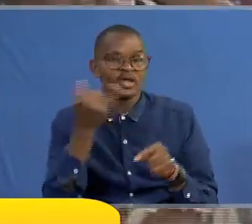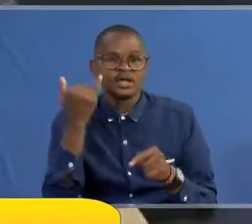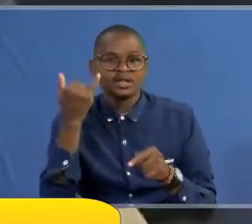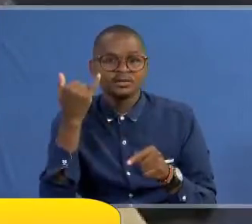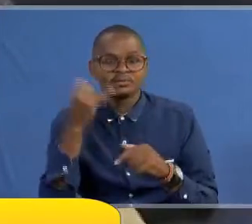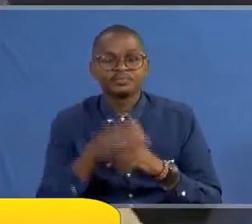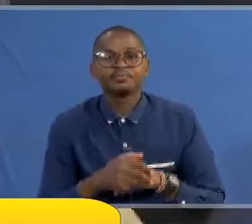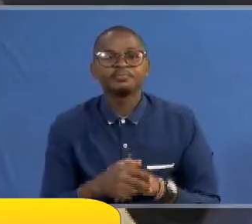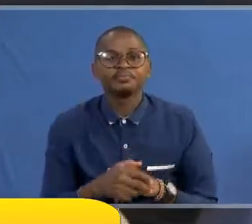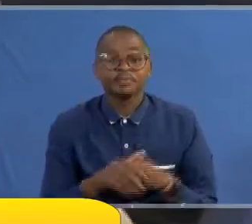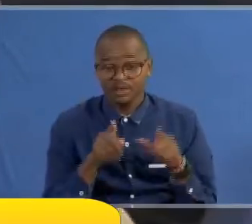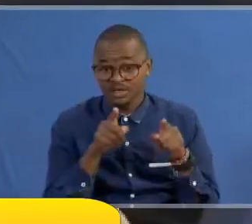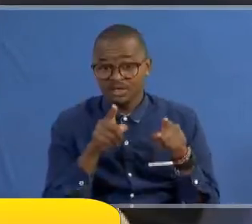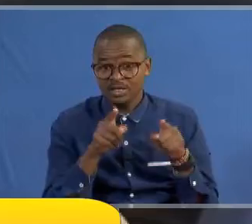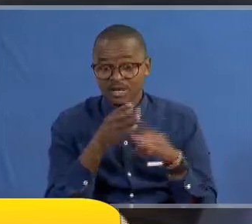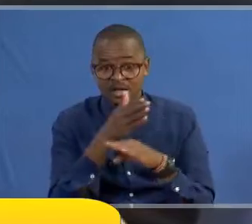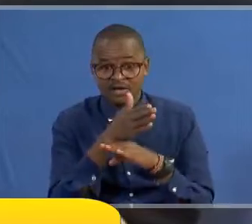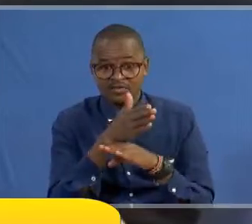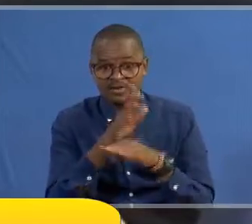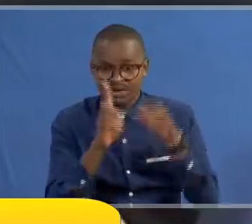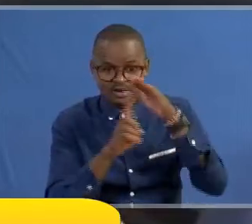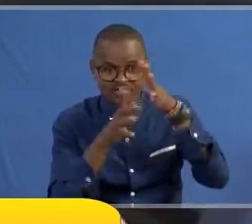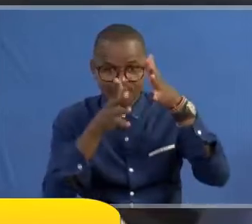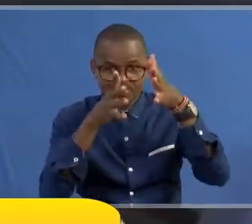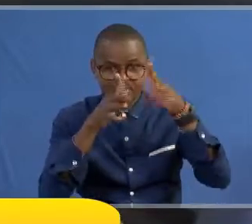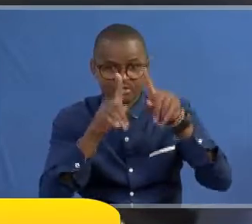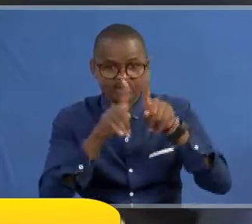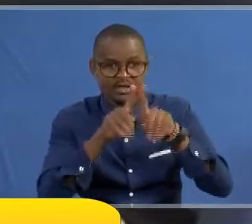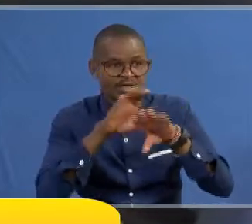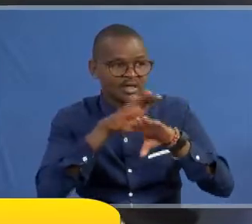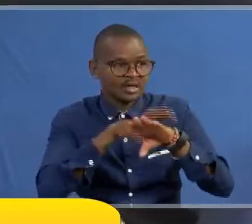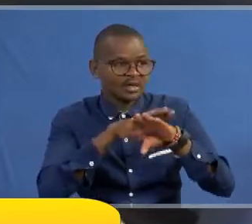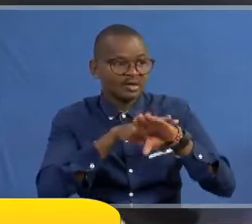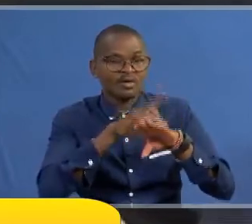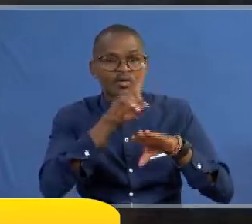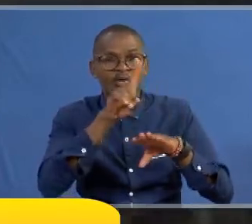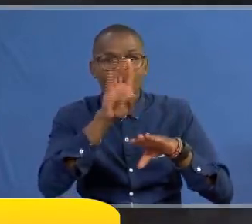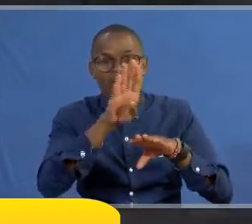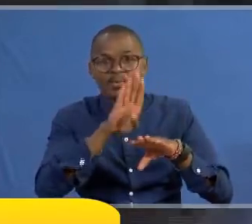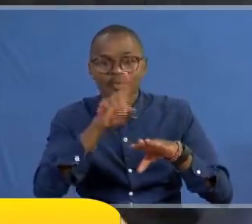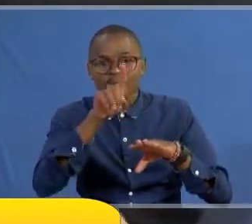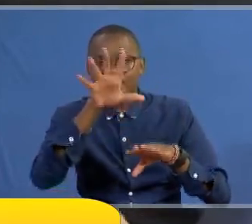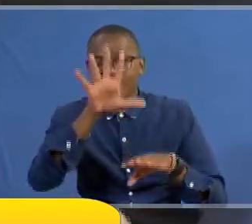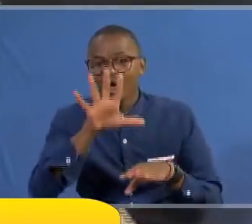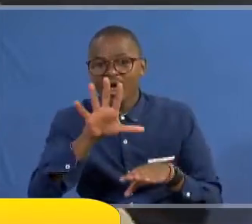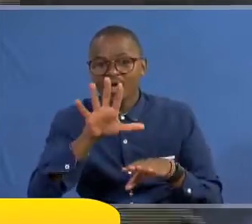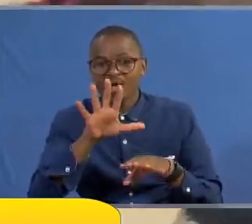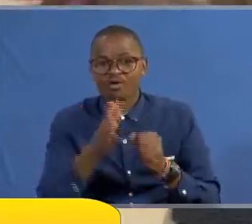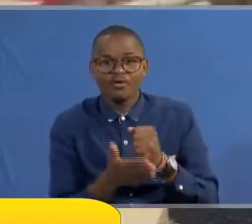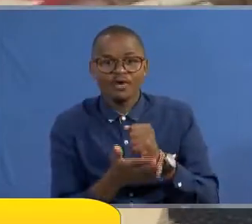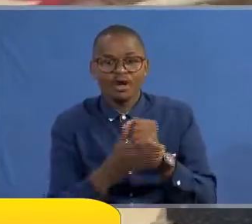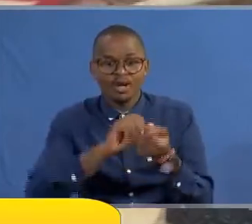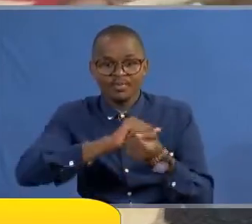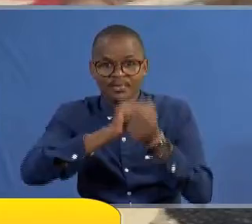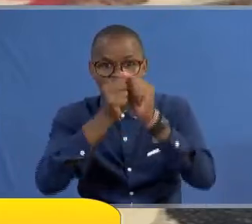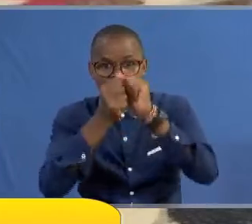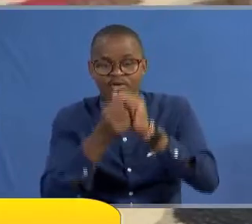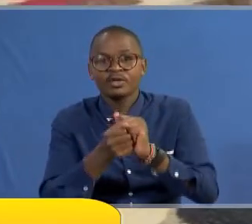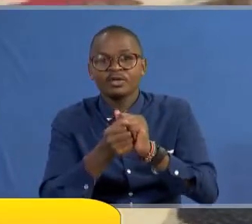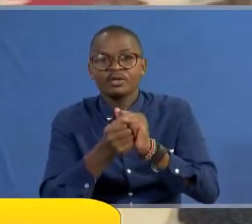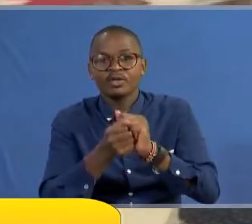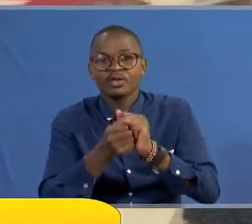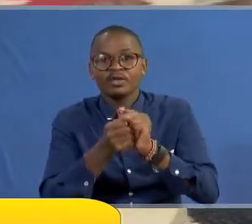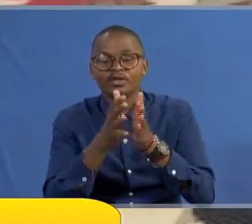jana. Anajiri huku wizara elimu ikipokea shilingi bilioni 1.5 kusaidia kurekebisha miundo